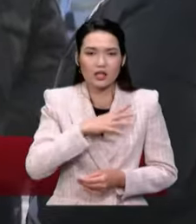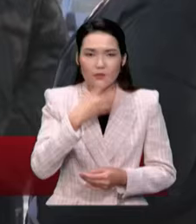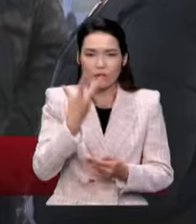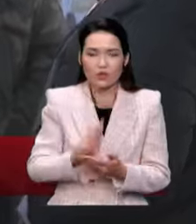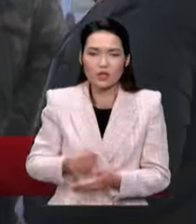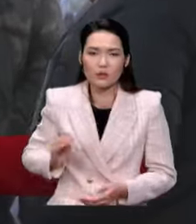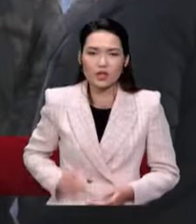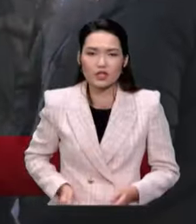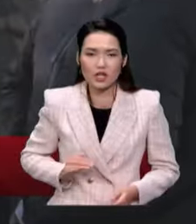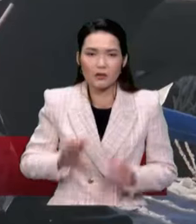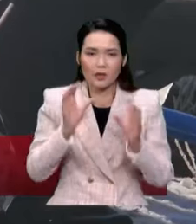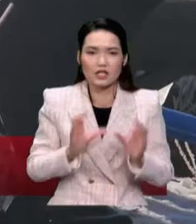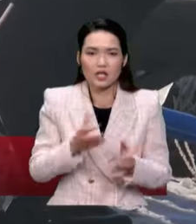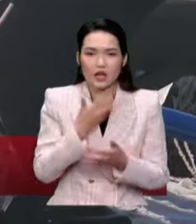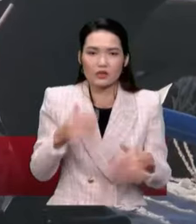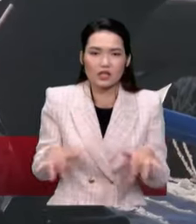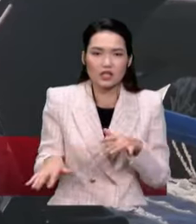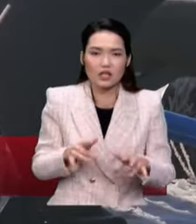ко